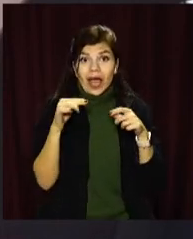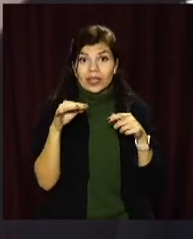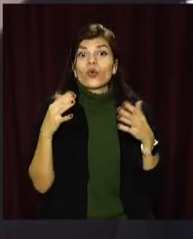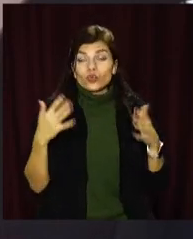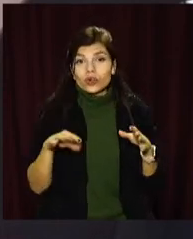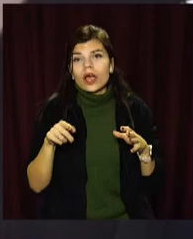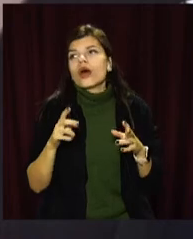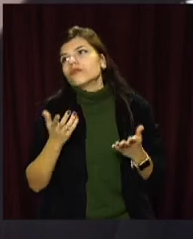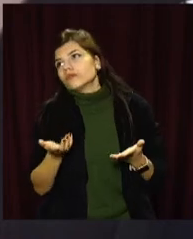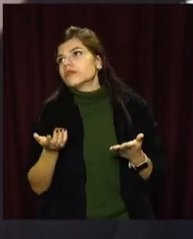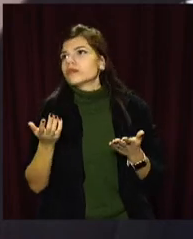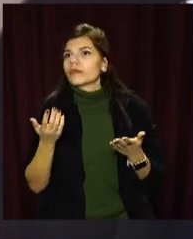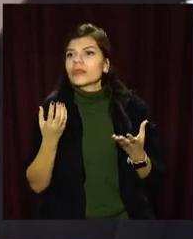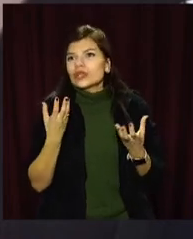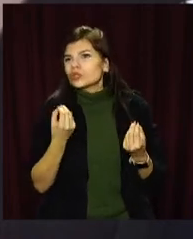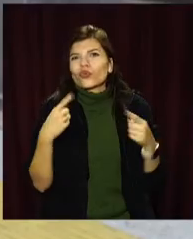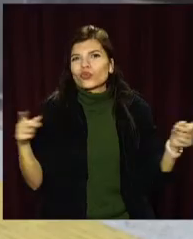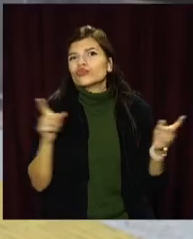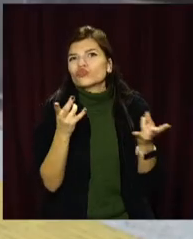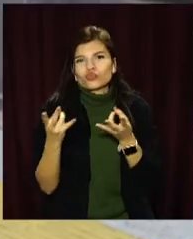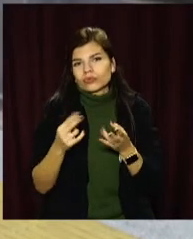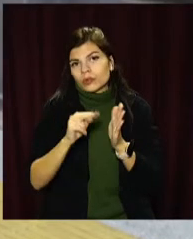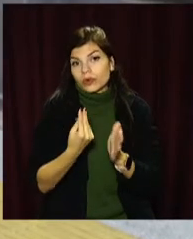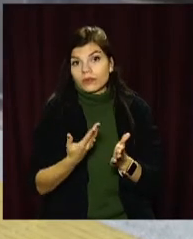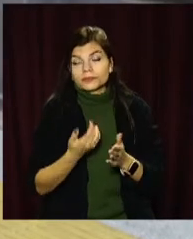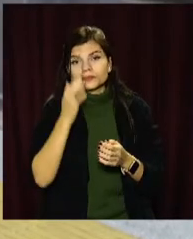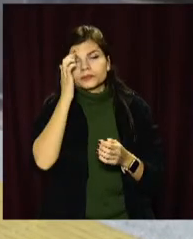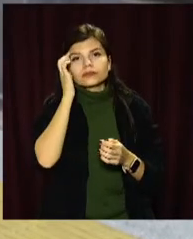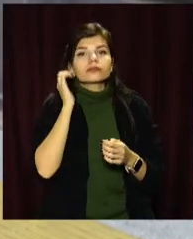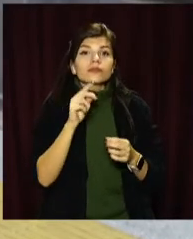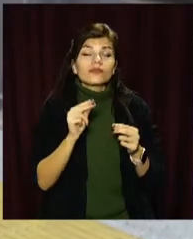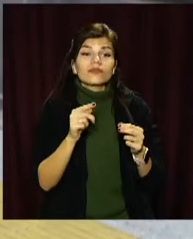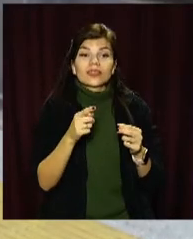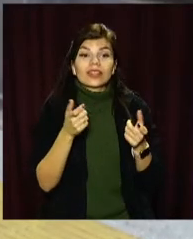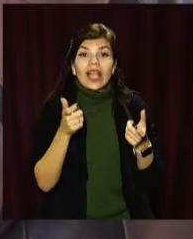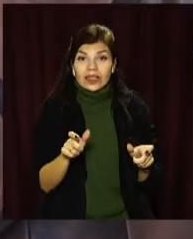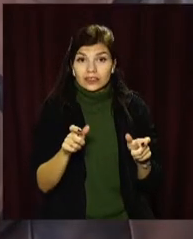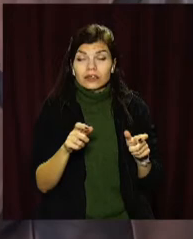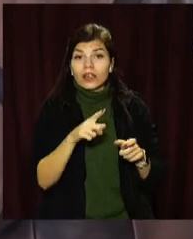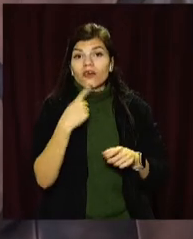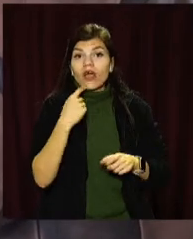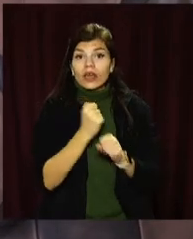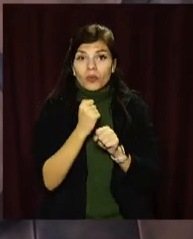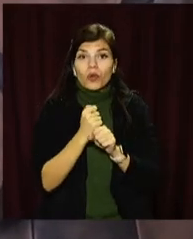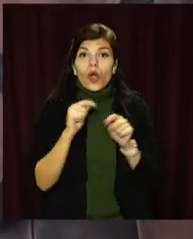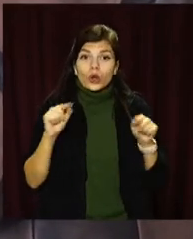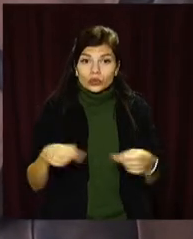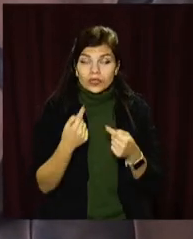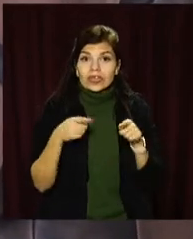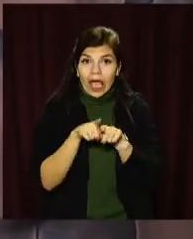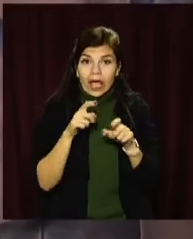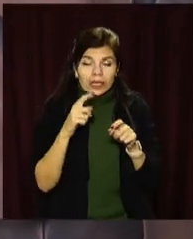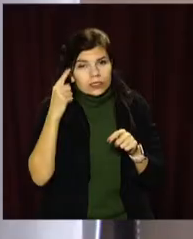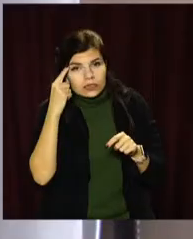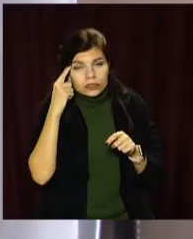і також для інших потреб. Попри карантинні обмеження, запевняють у ЦНАПі Кам'янського, роботу організували таким чином,